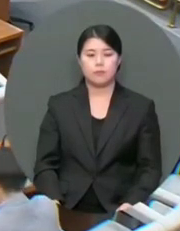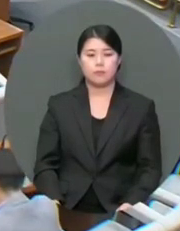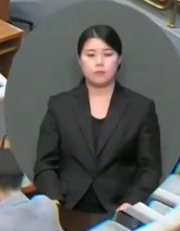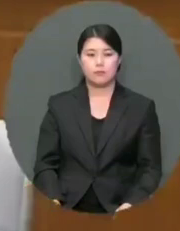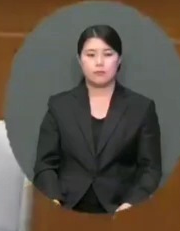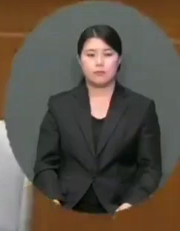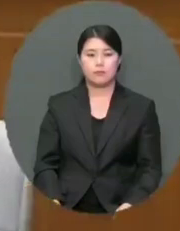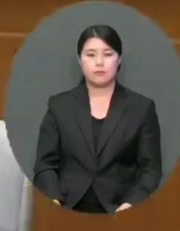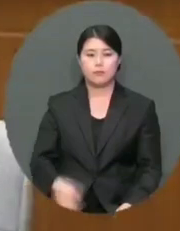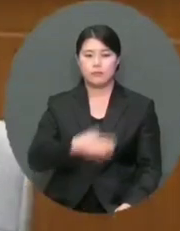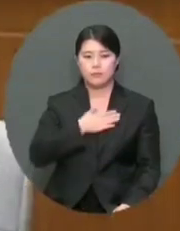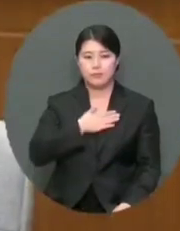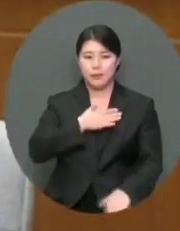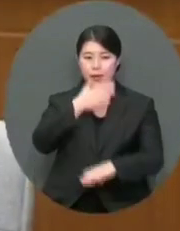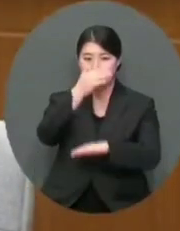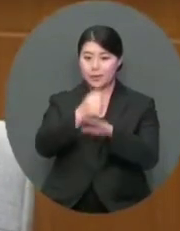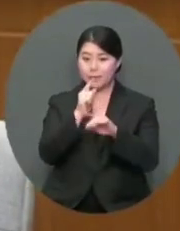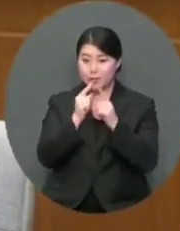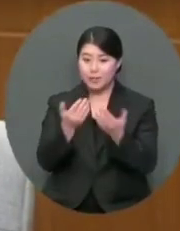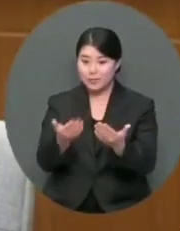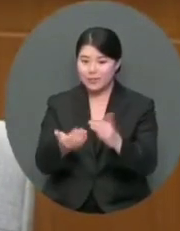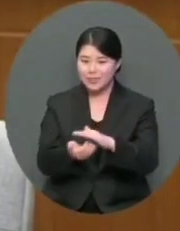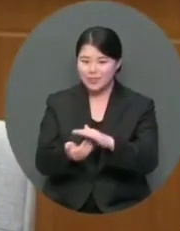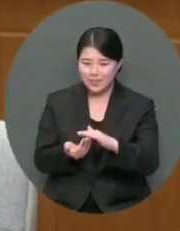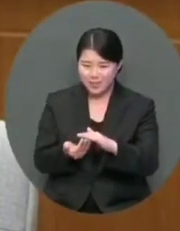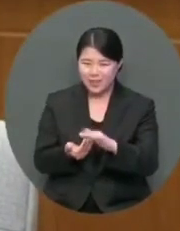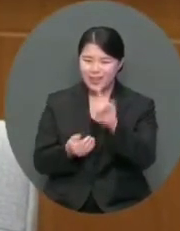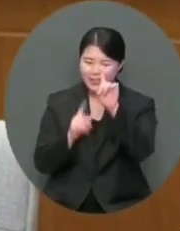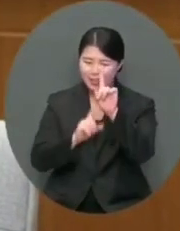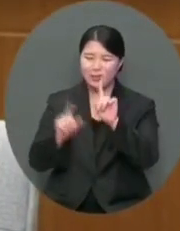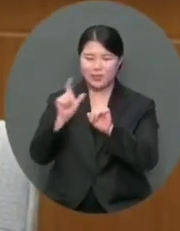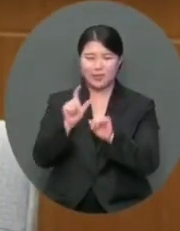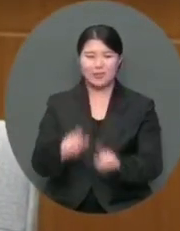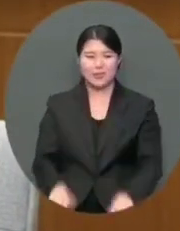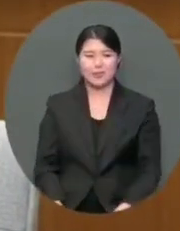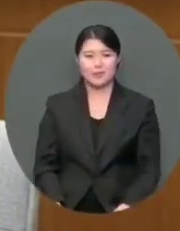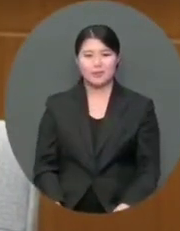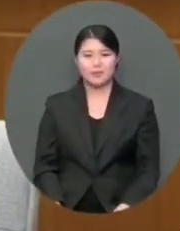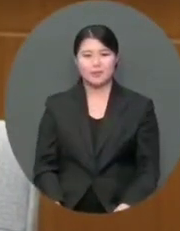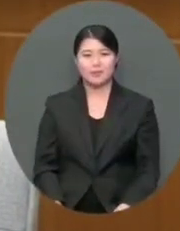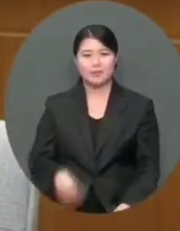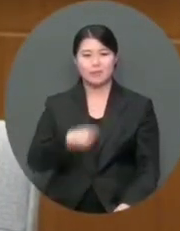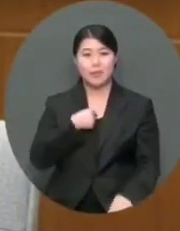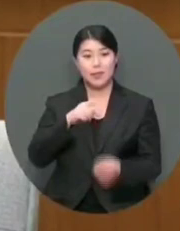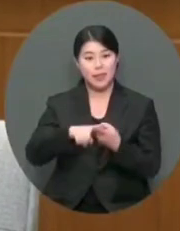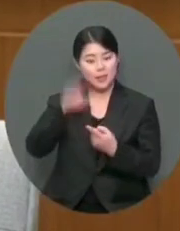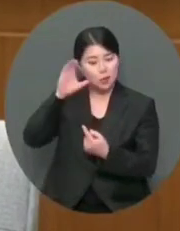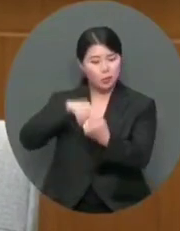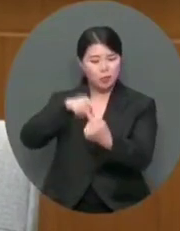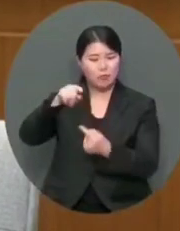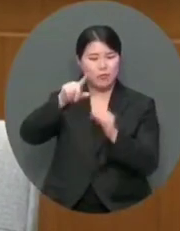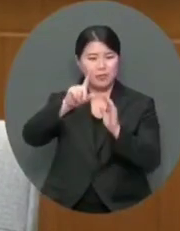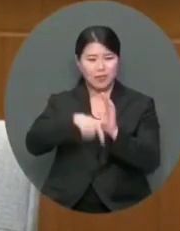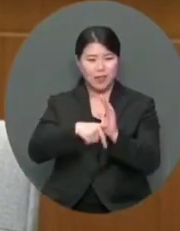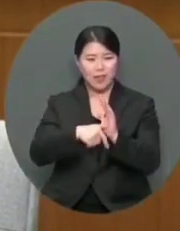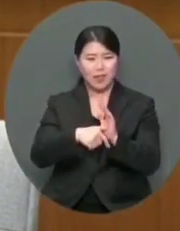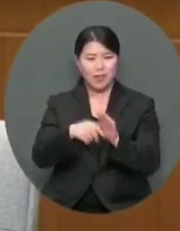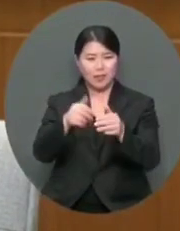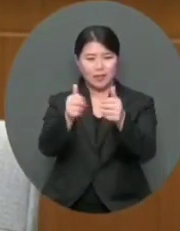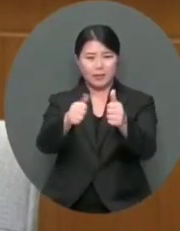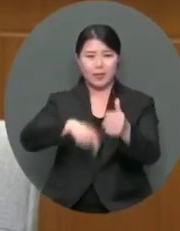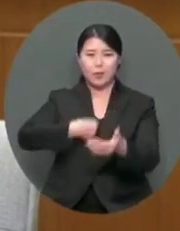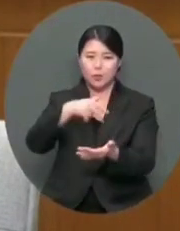제가 마지막 마무리말 하기 전에 말씀을 하나 드리겠습니다. 저에 대한 청문 과정에서 재판의